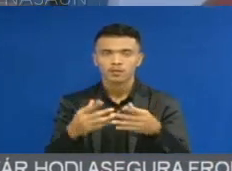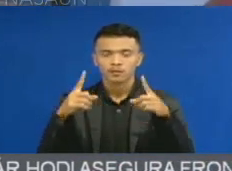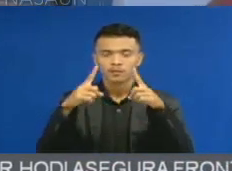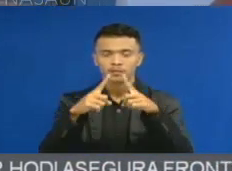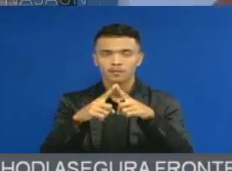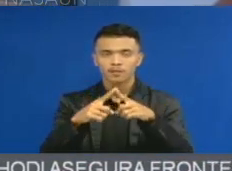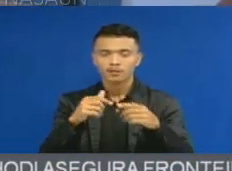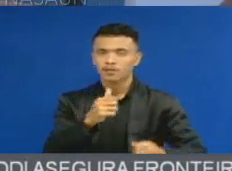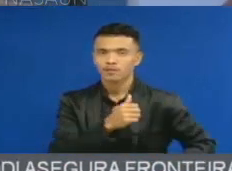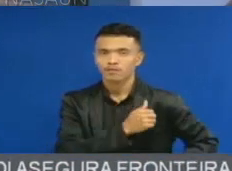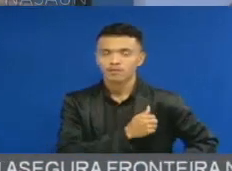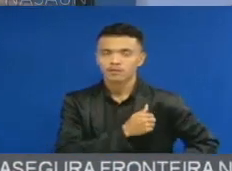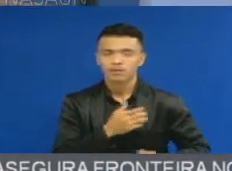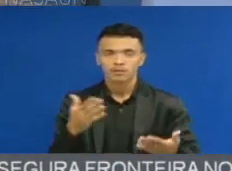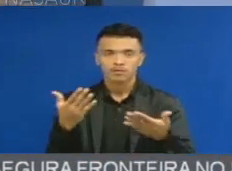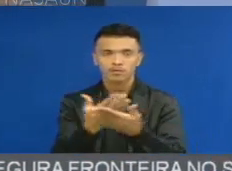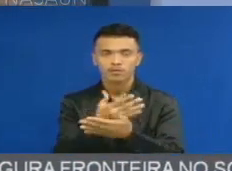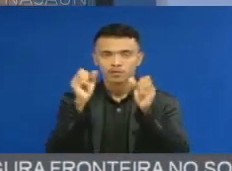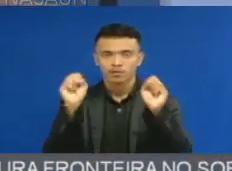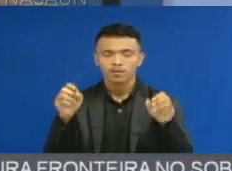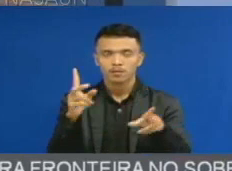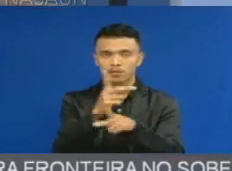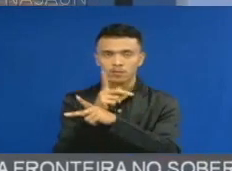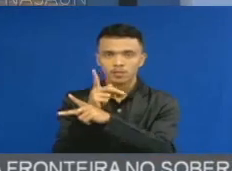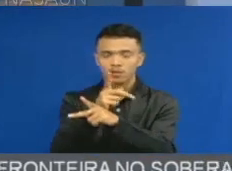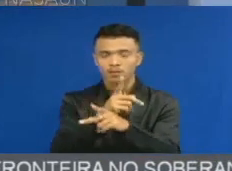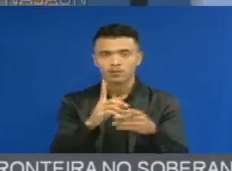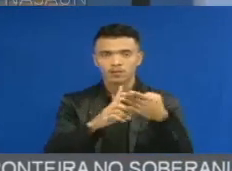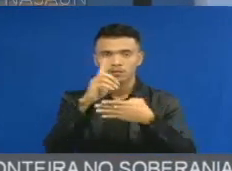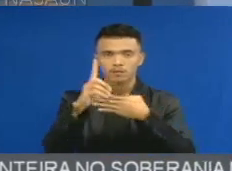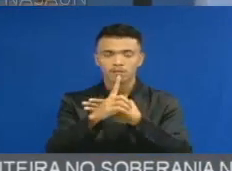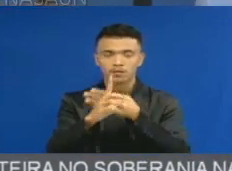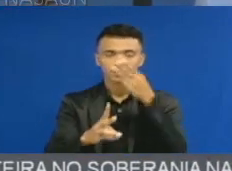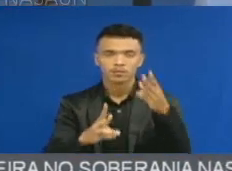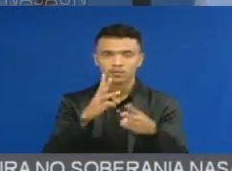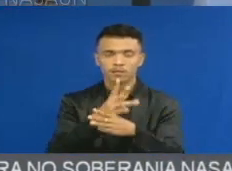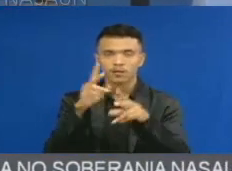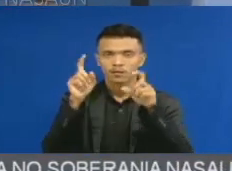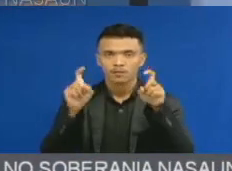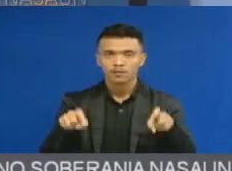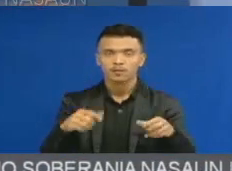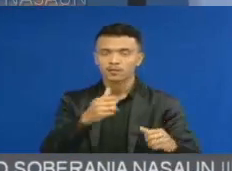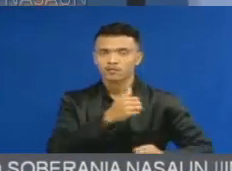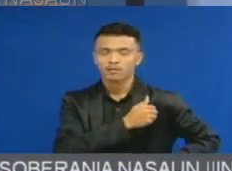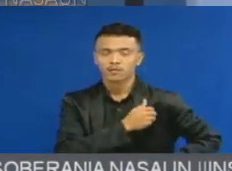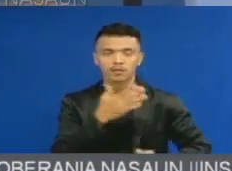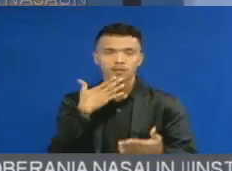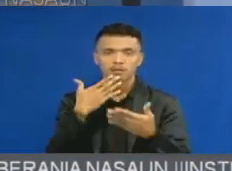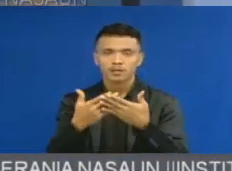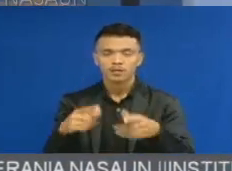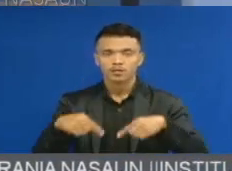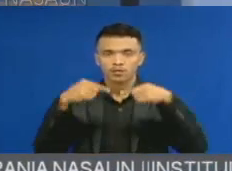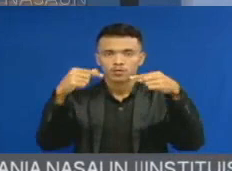forsa modern nebe bela antisipa desenvolvimento global ita precisa de uma força profissional, nebe dedica